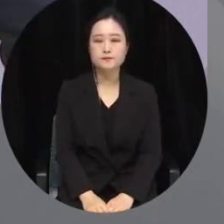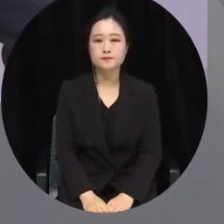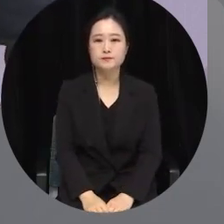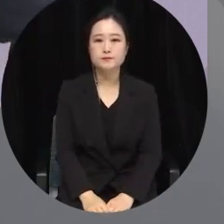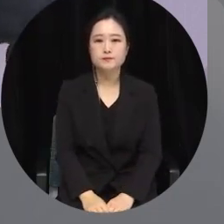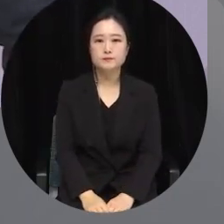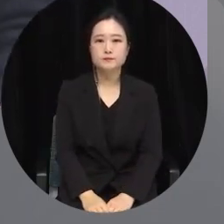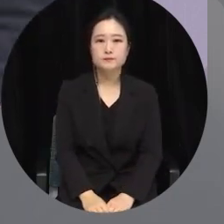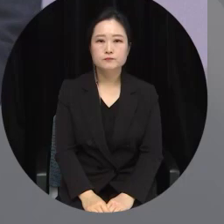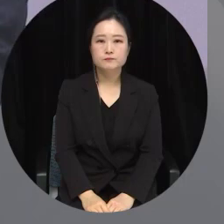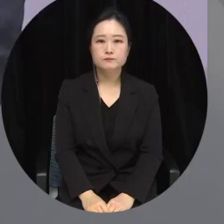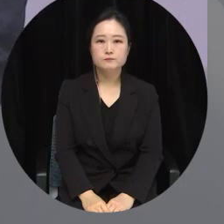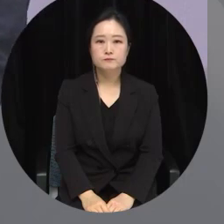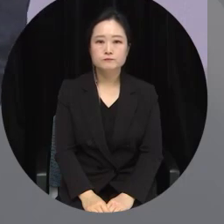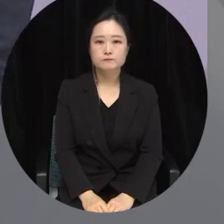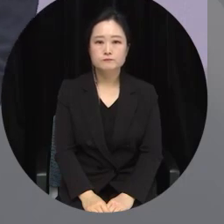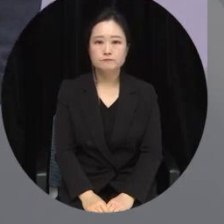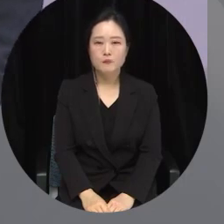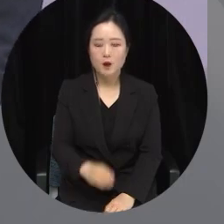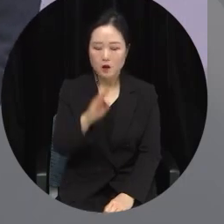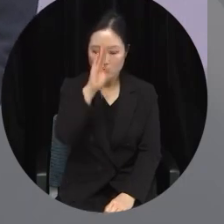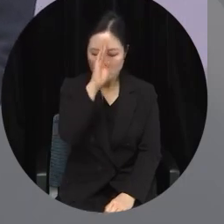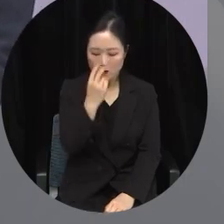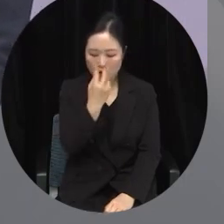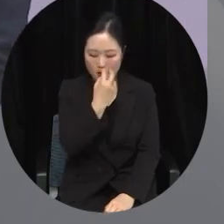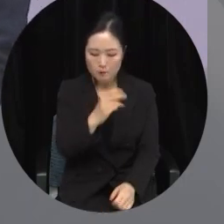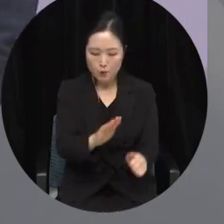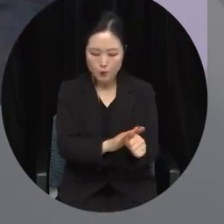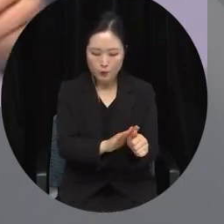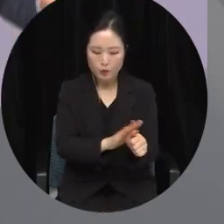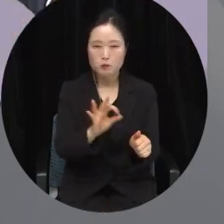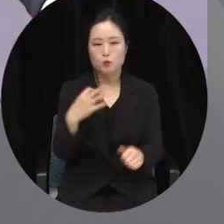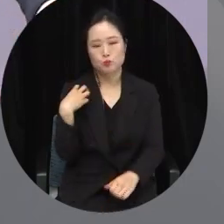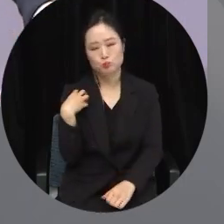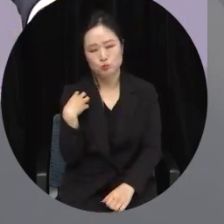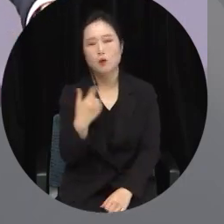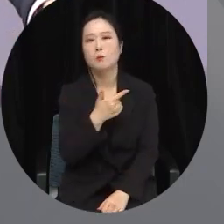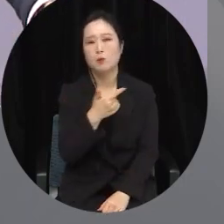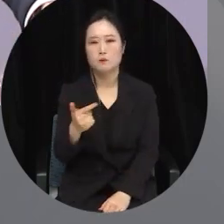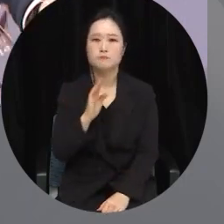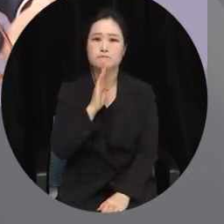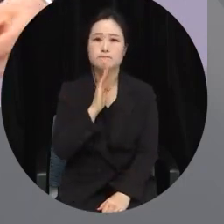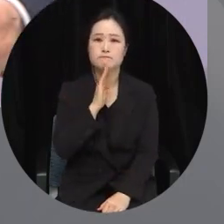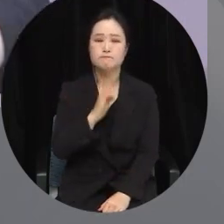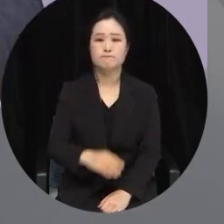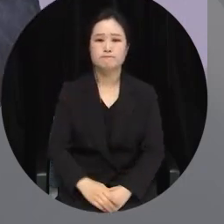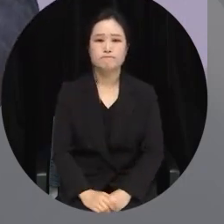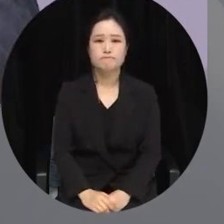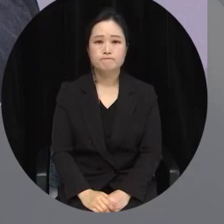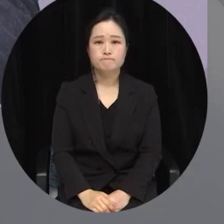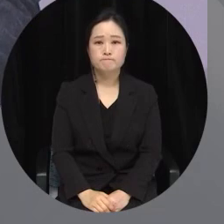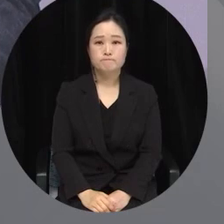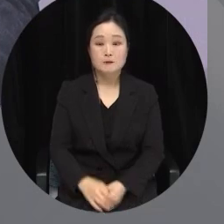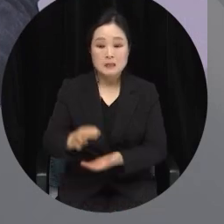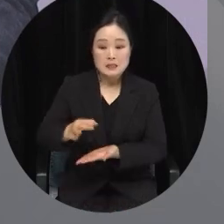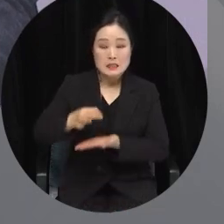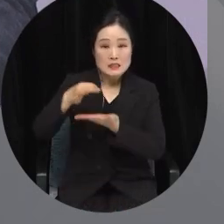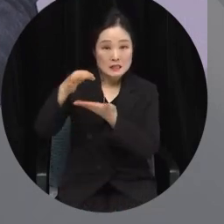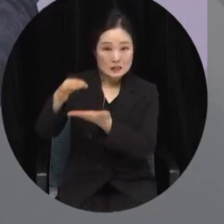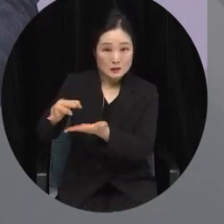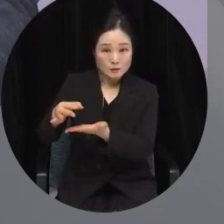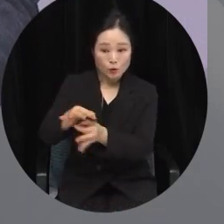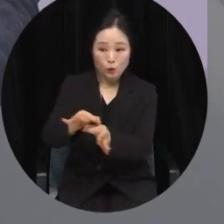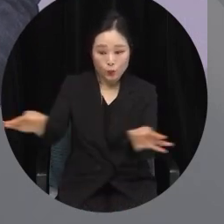네, 이 간병비 부담 엄청납니다. 이것 급여화 되는 것 우리 이용선